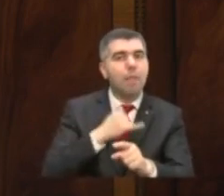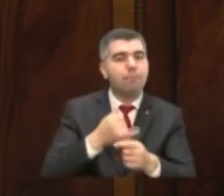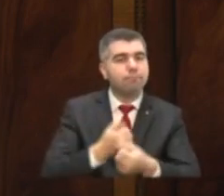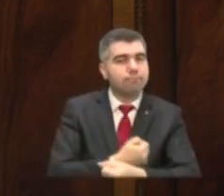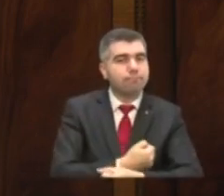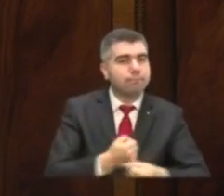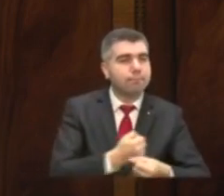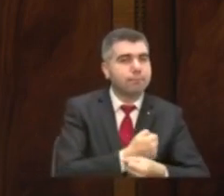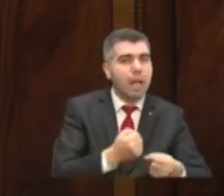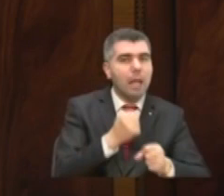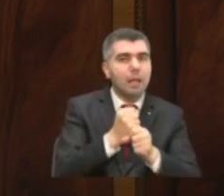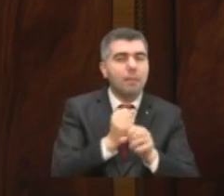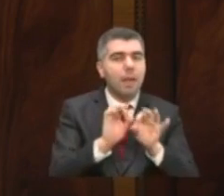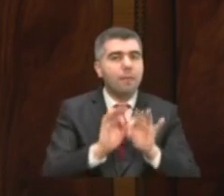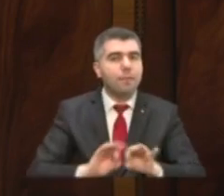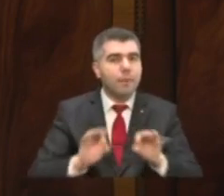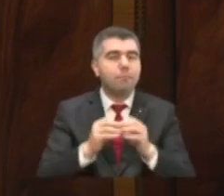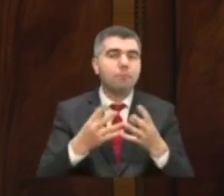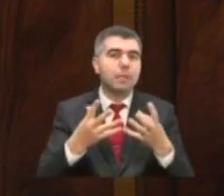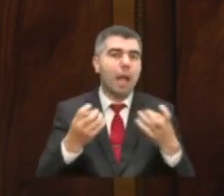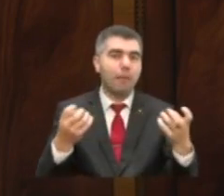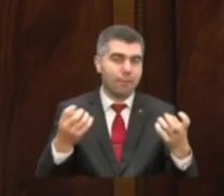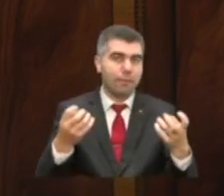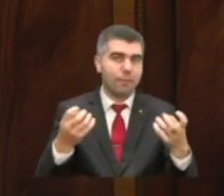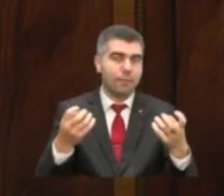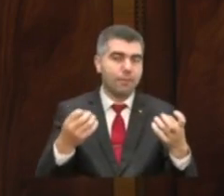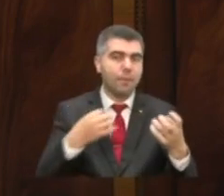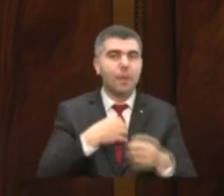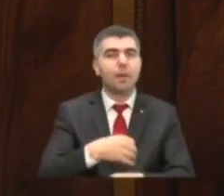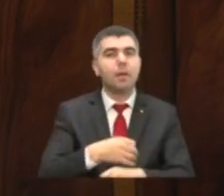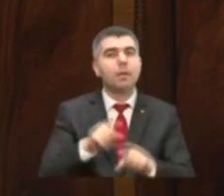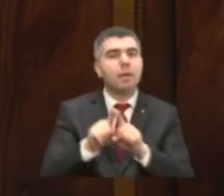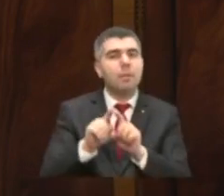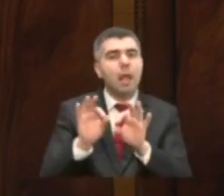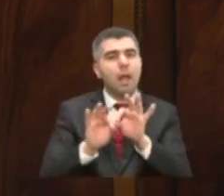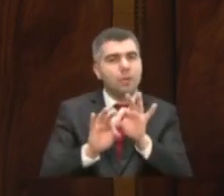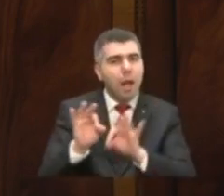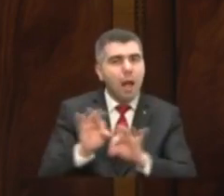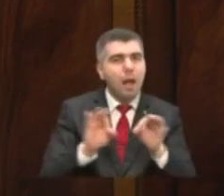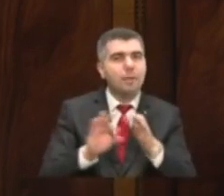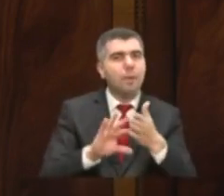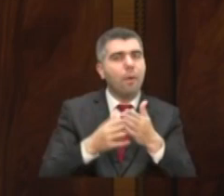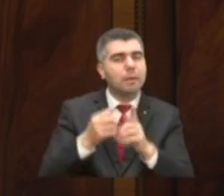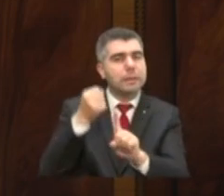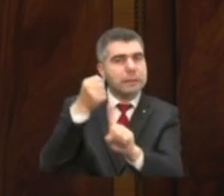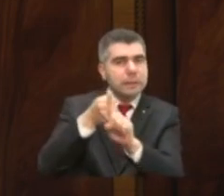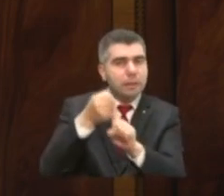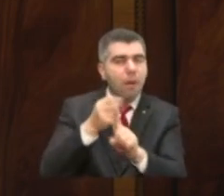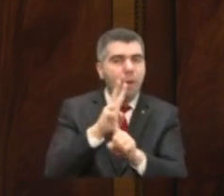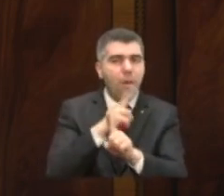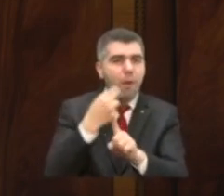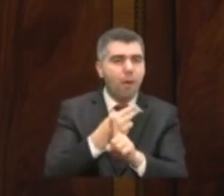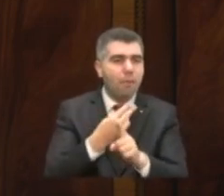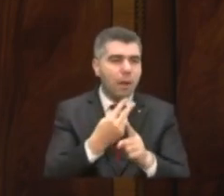العاطل. ومهما كانت الإجراءات المعلن عنها فهي في حاجة